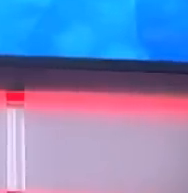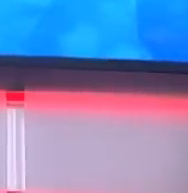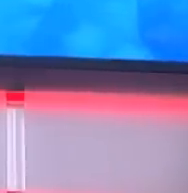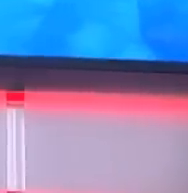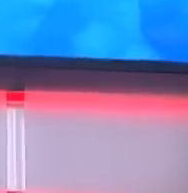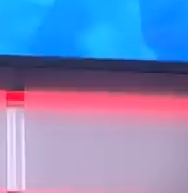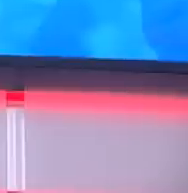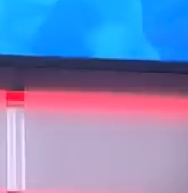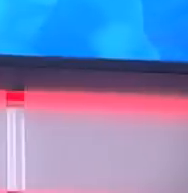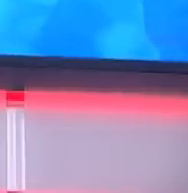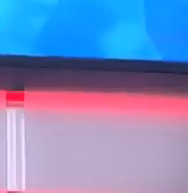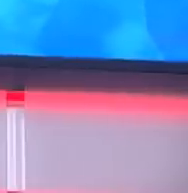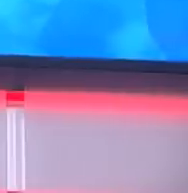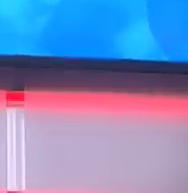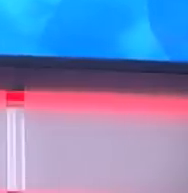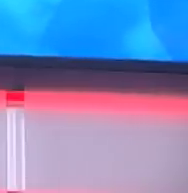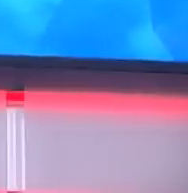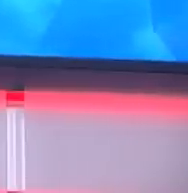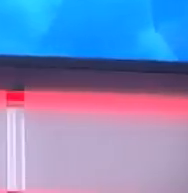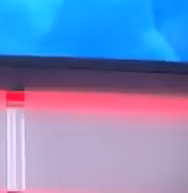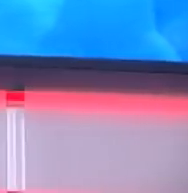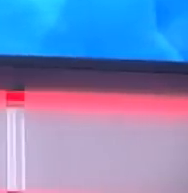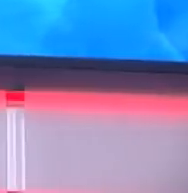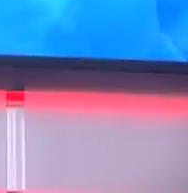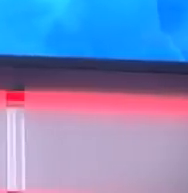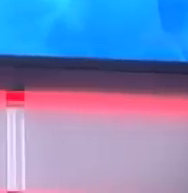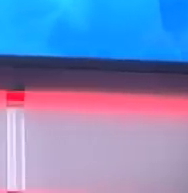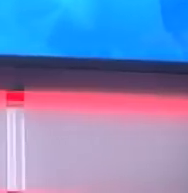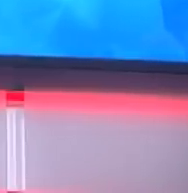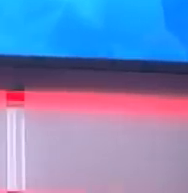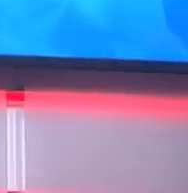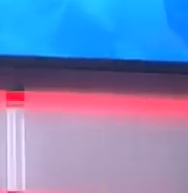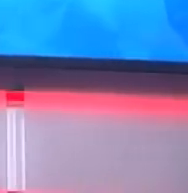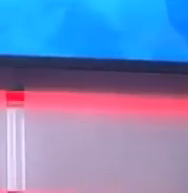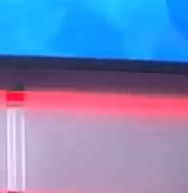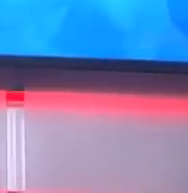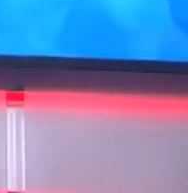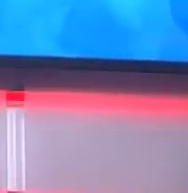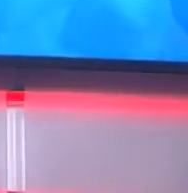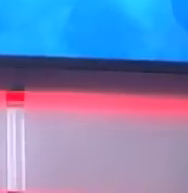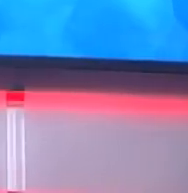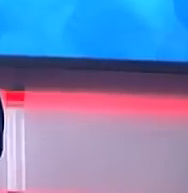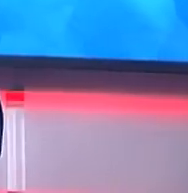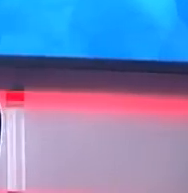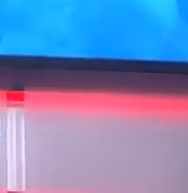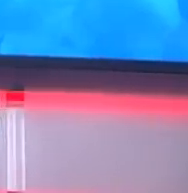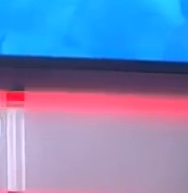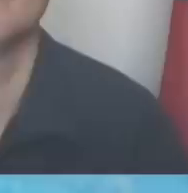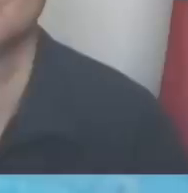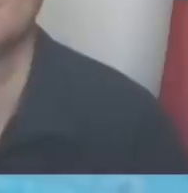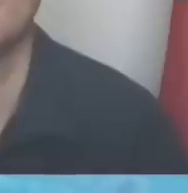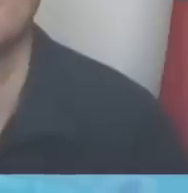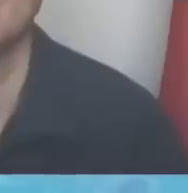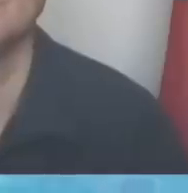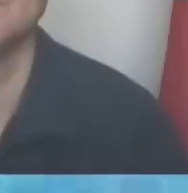dokumentai teigia, kad toji kontrpuolimo data gali būti balandžio 30-oji. Bendraujame su